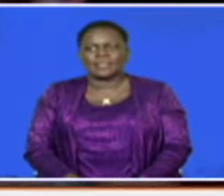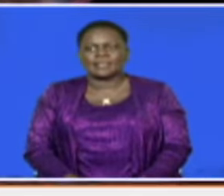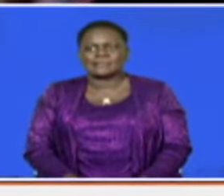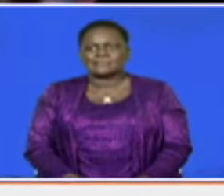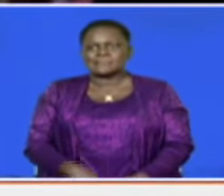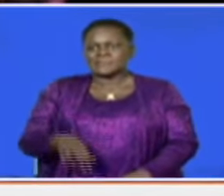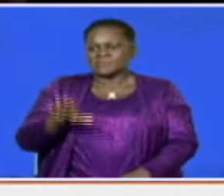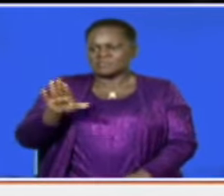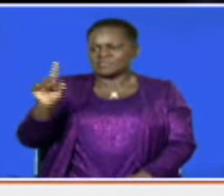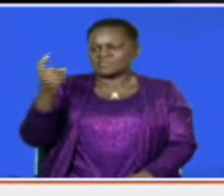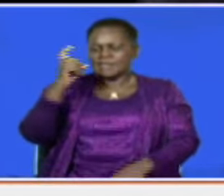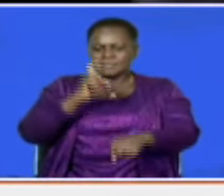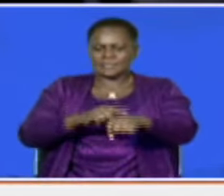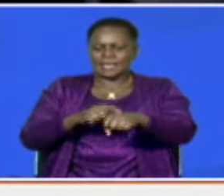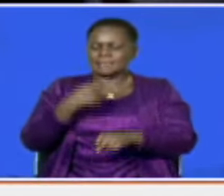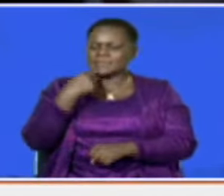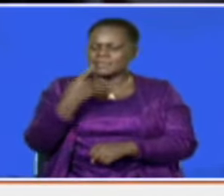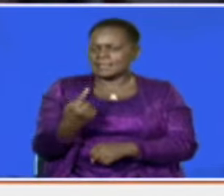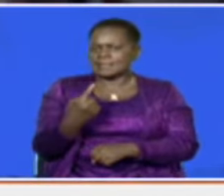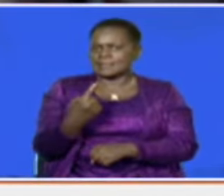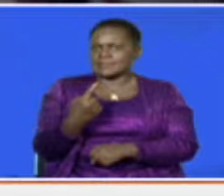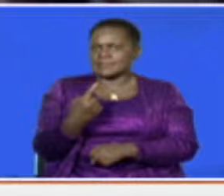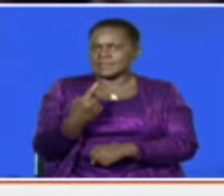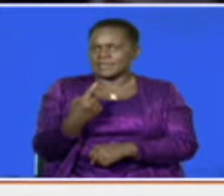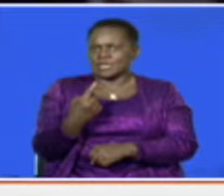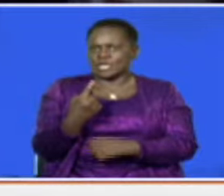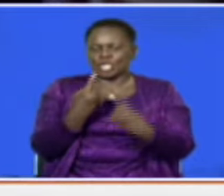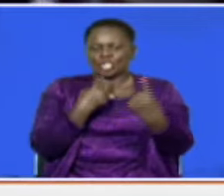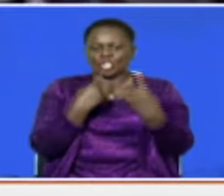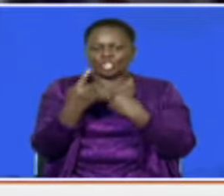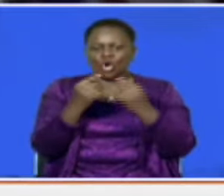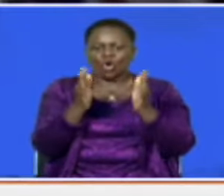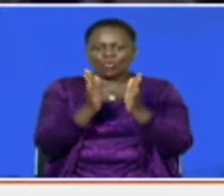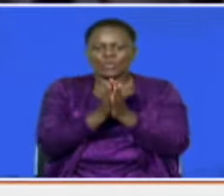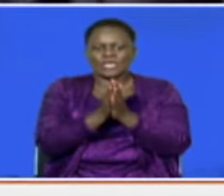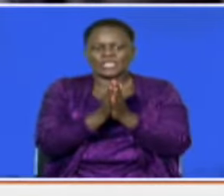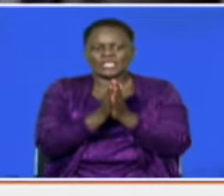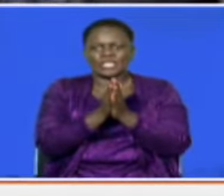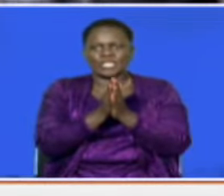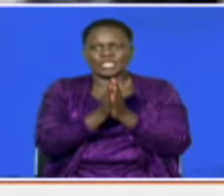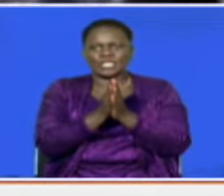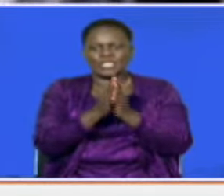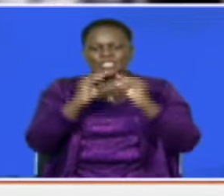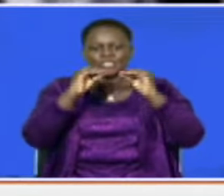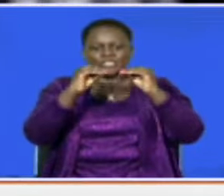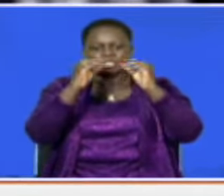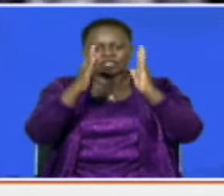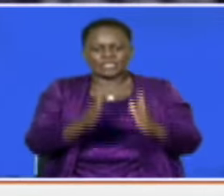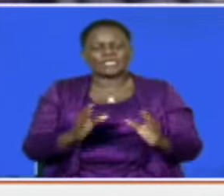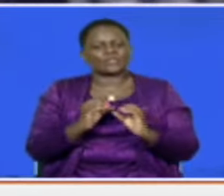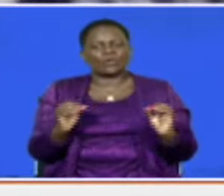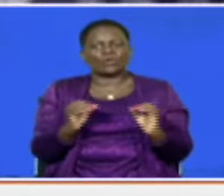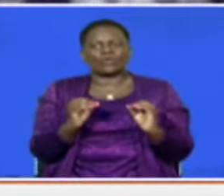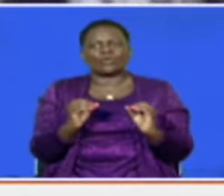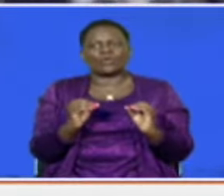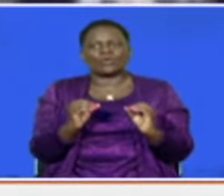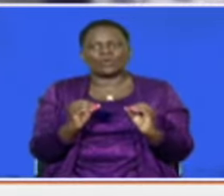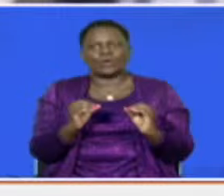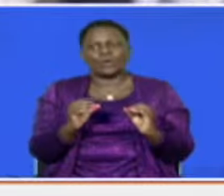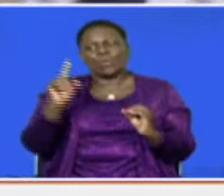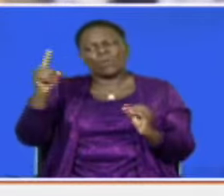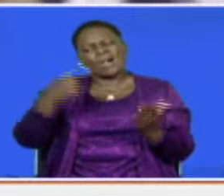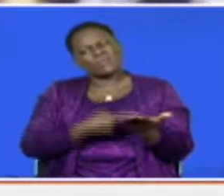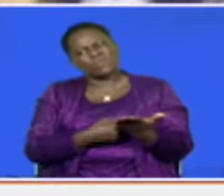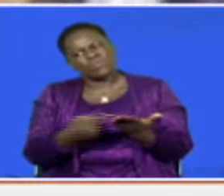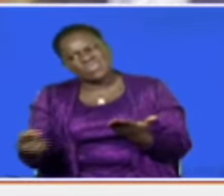Yeye mwenyewe mara ya kwanza amesema hataweza kuongea na wenye wanasimamia walimu. Leo kamisha mwona mgome meenda